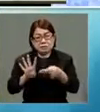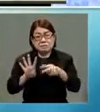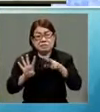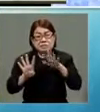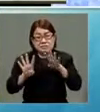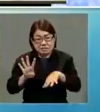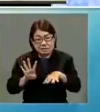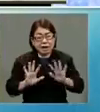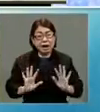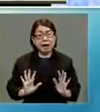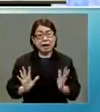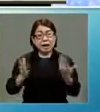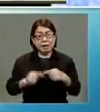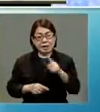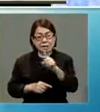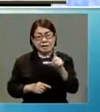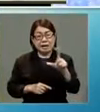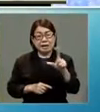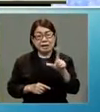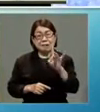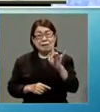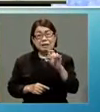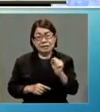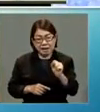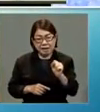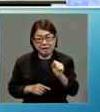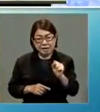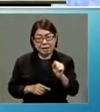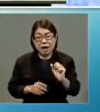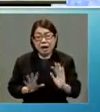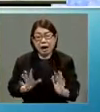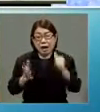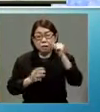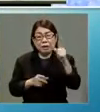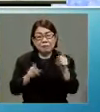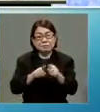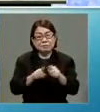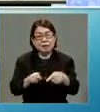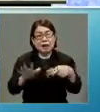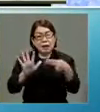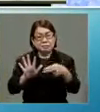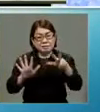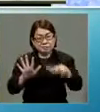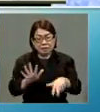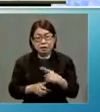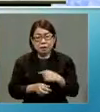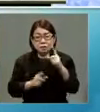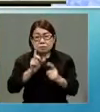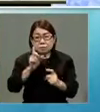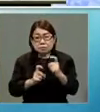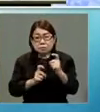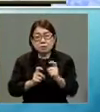ล้ว 1,800,000 โดยประมาณนะครับหายเพิ่มวันเดียวก็ 53,000 นะครับเสียชีวิตอันนี้ตัวเลขอันนี้นะครับ